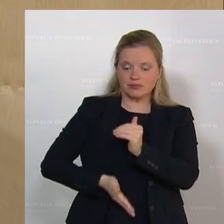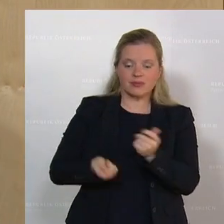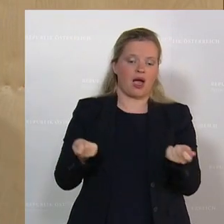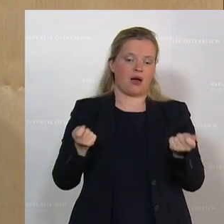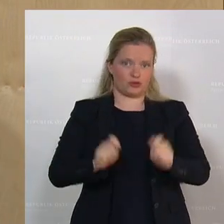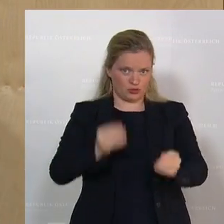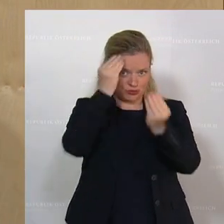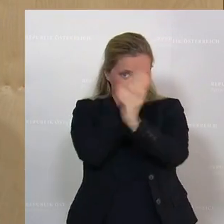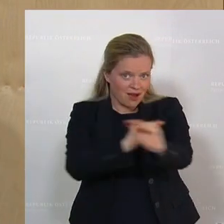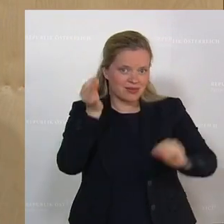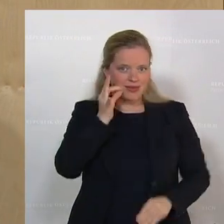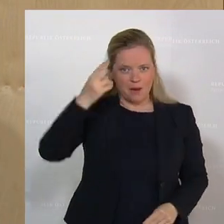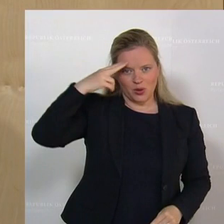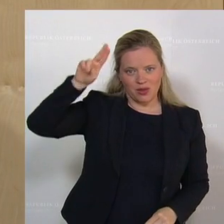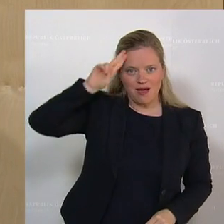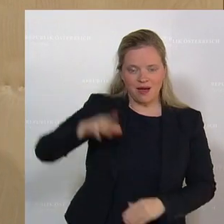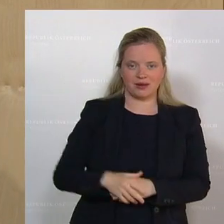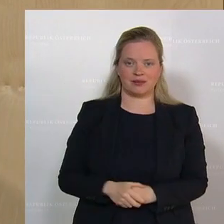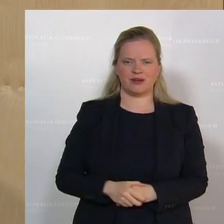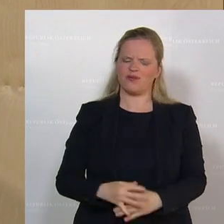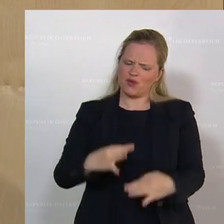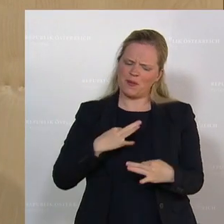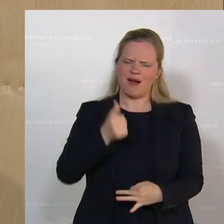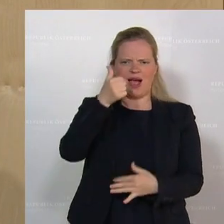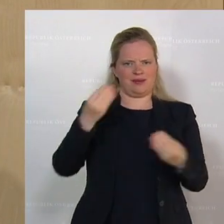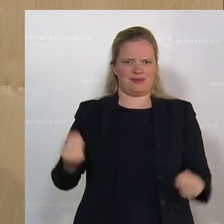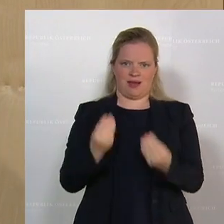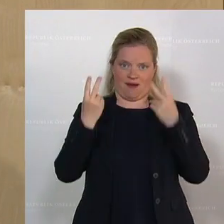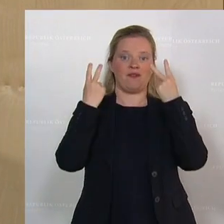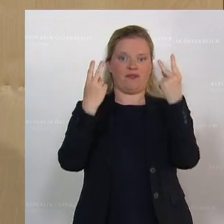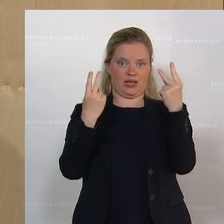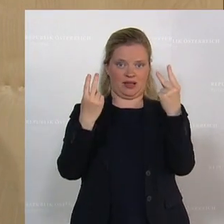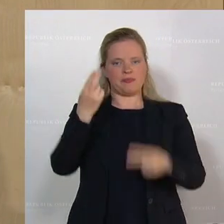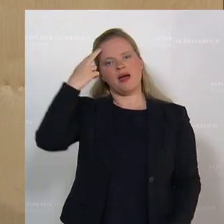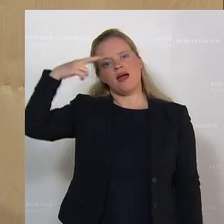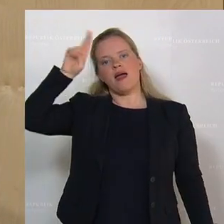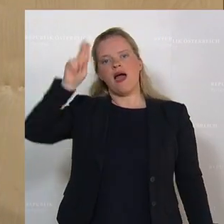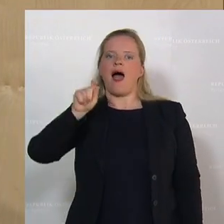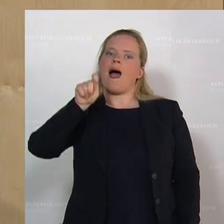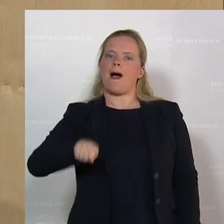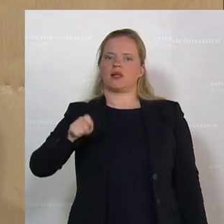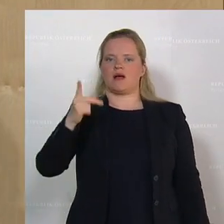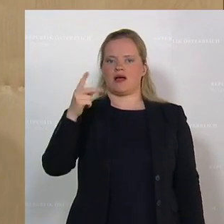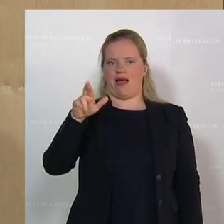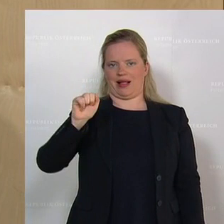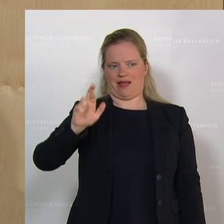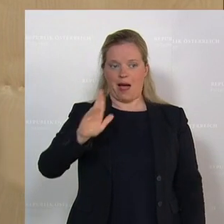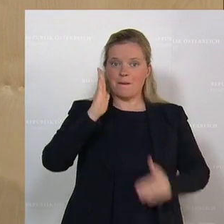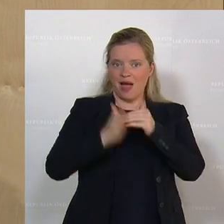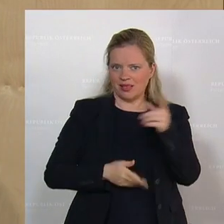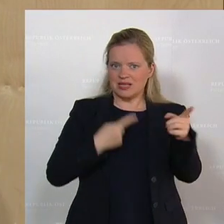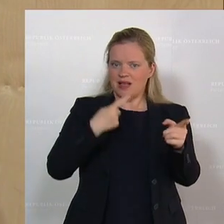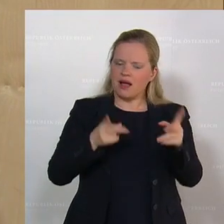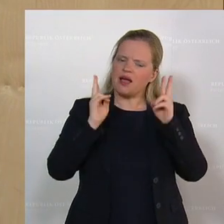abschließend, sehr geehrte Damen und Herren, ist mir eines wichtig. Der Herr Abgeordnete Greiner hat am Ende gesagt, er kann